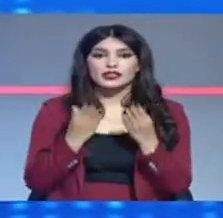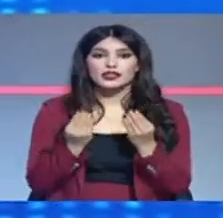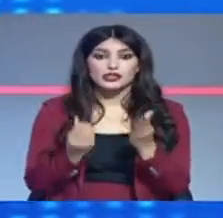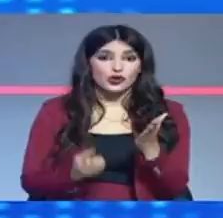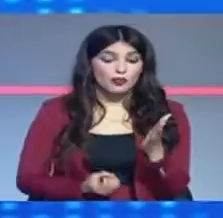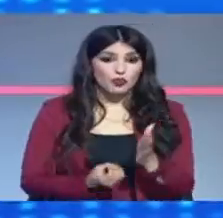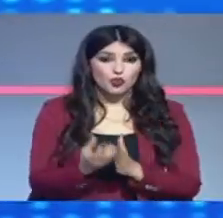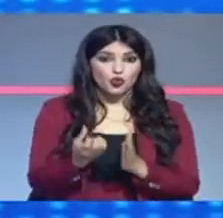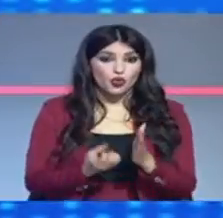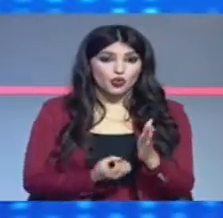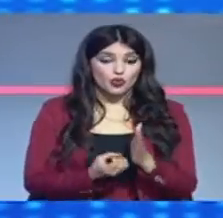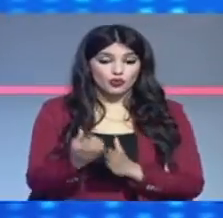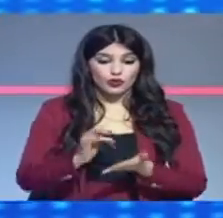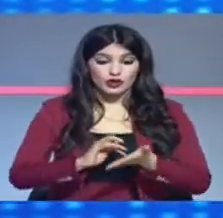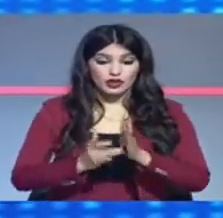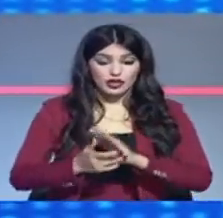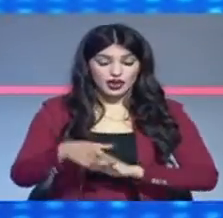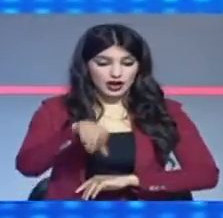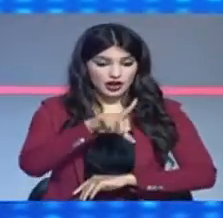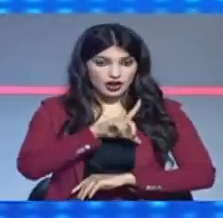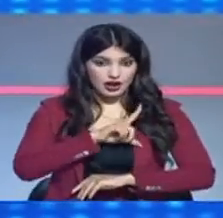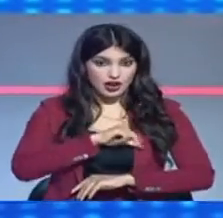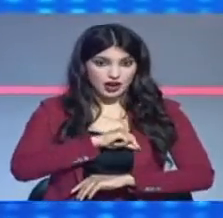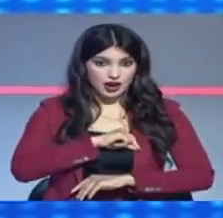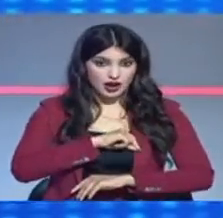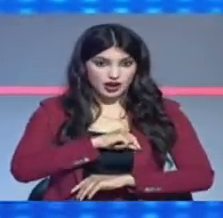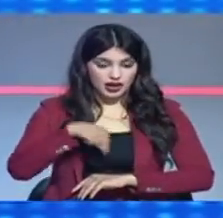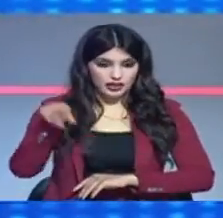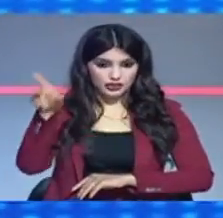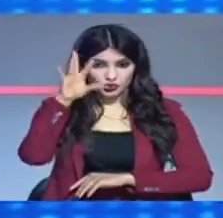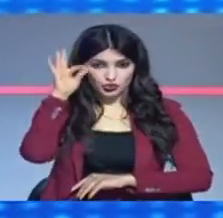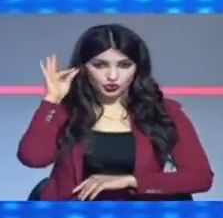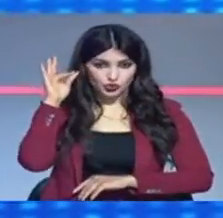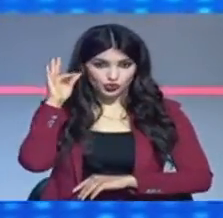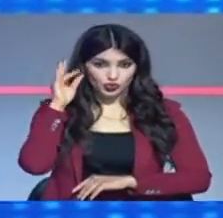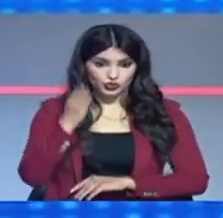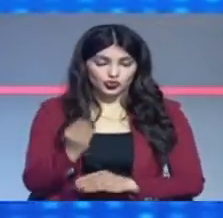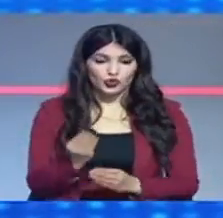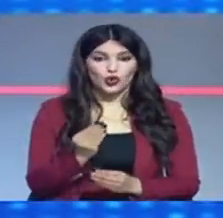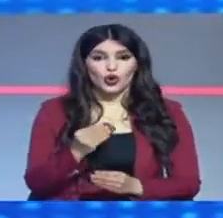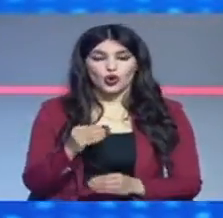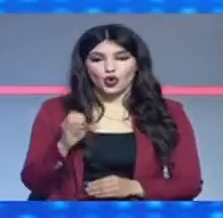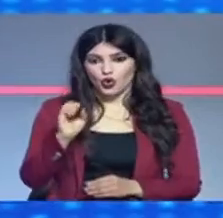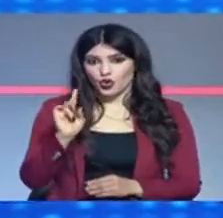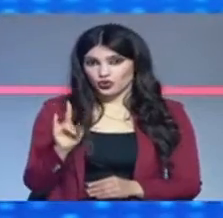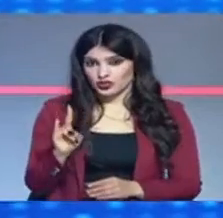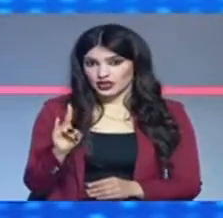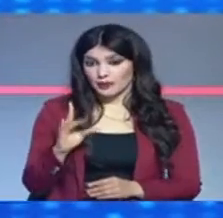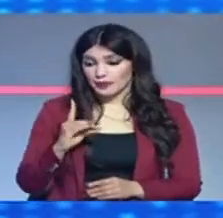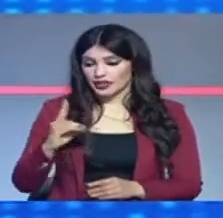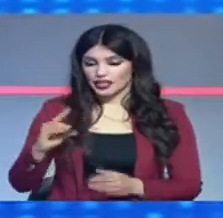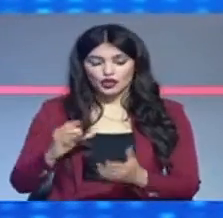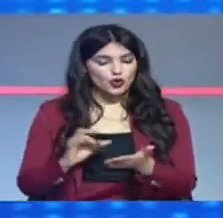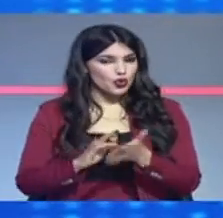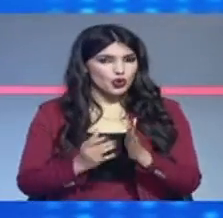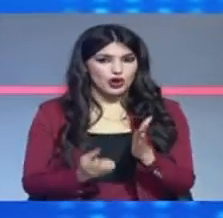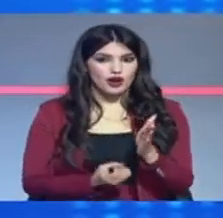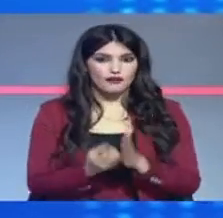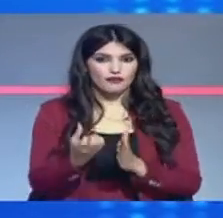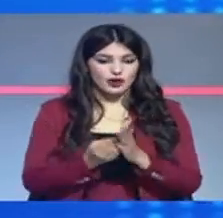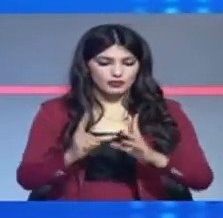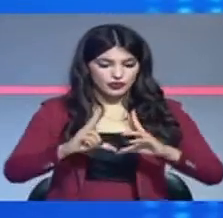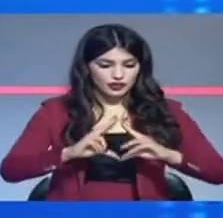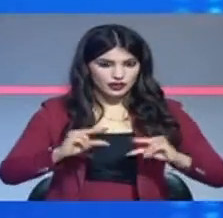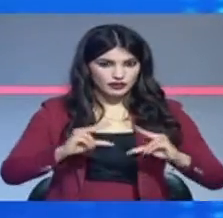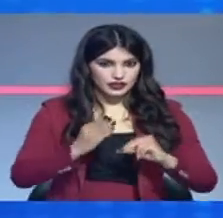الناطق الرسمي باسم الحرس الوطني اه اما دين او حسم الدين عفوا اسباب لي على كل هذه التفاصيل